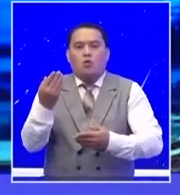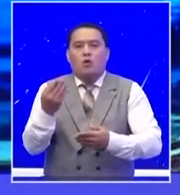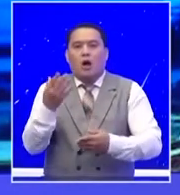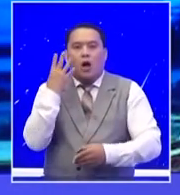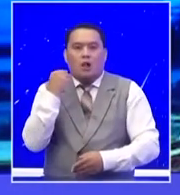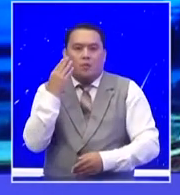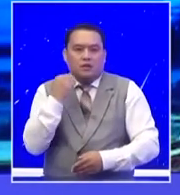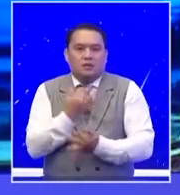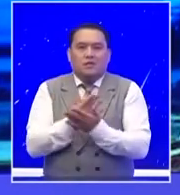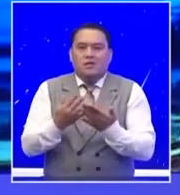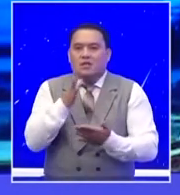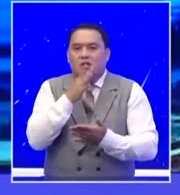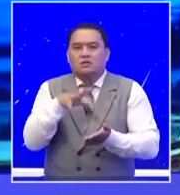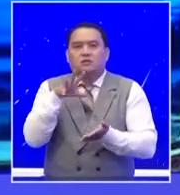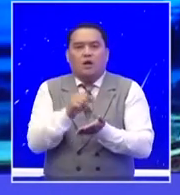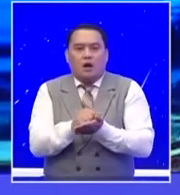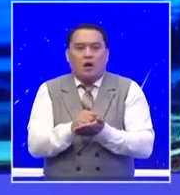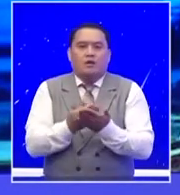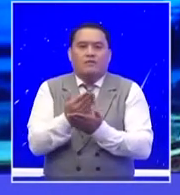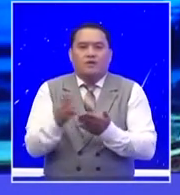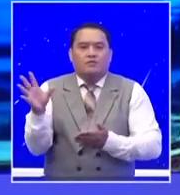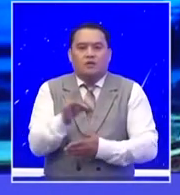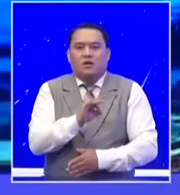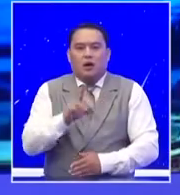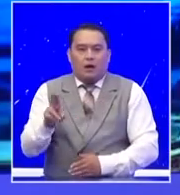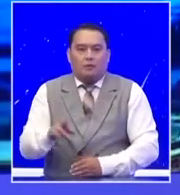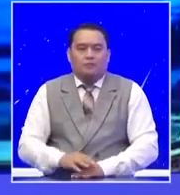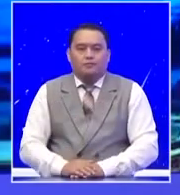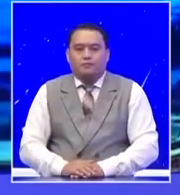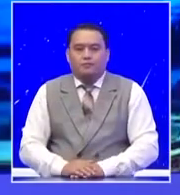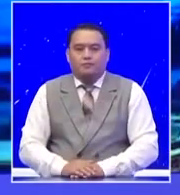из Алматы, несколько лет занимающейся арт-объектами по всей республике.